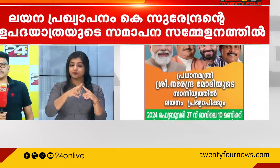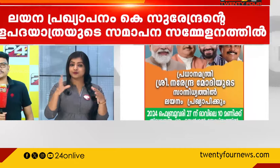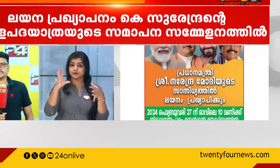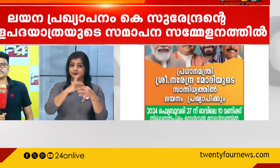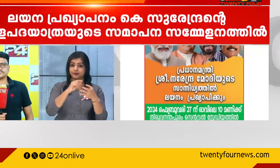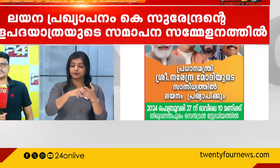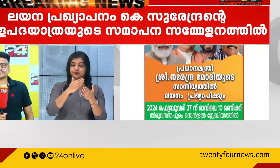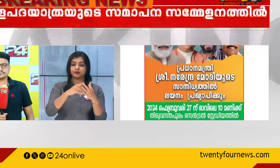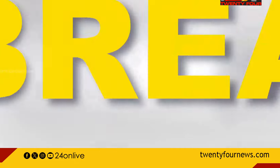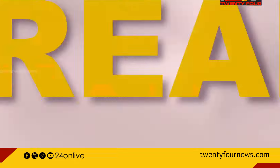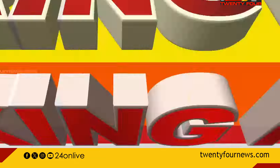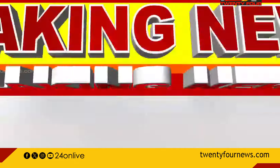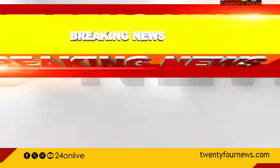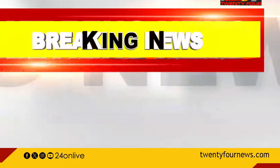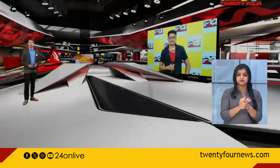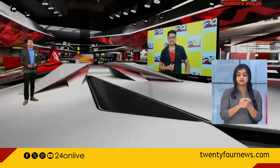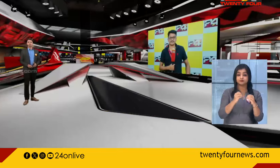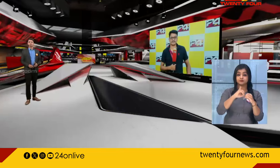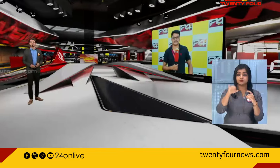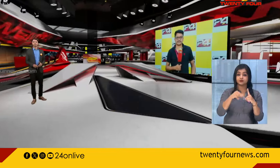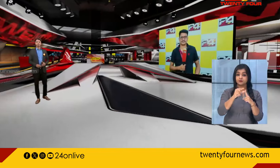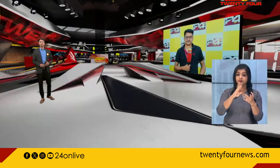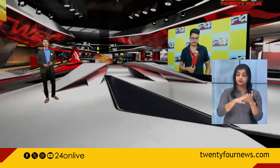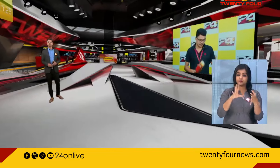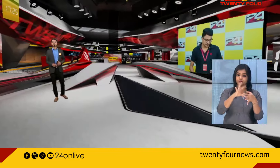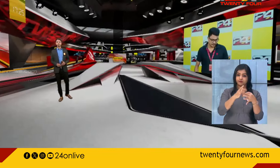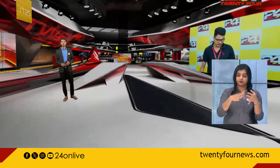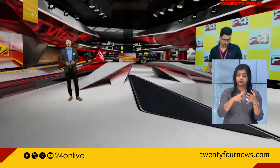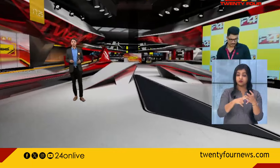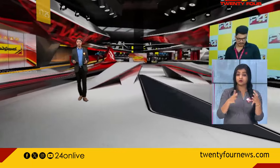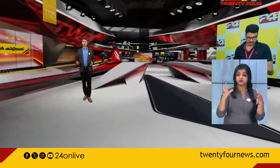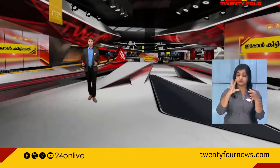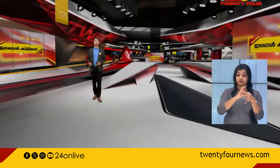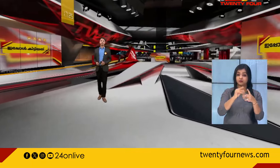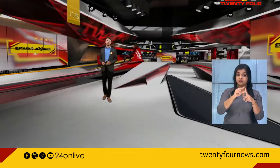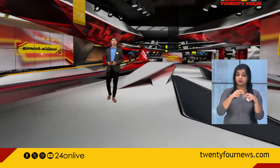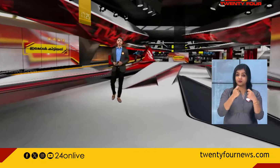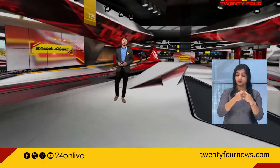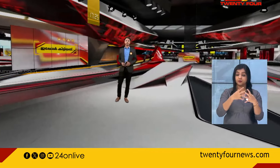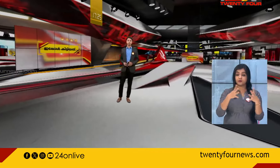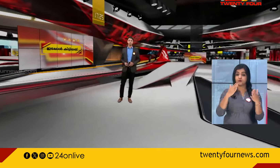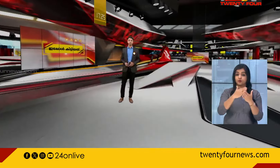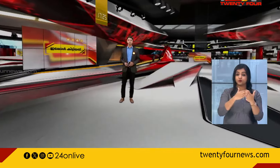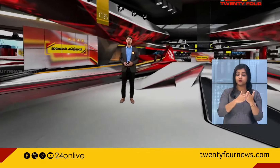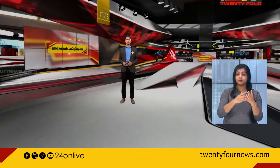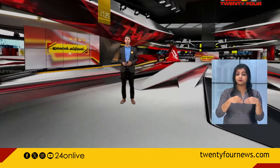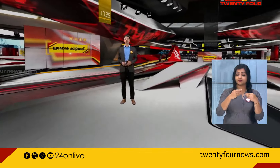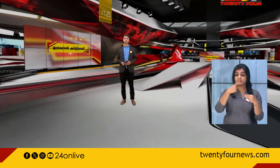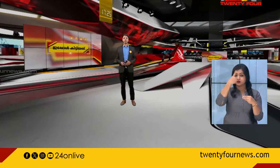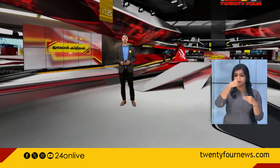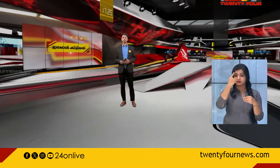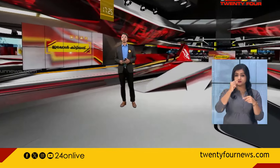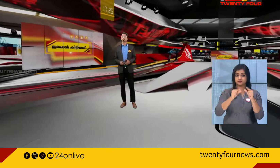സമ്മേളനം ശരി ശ്രീകാന്ത് ഏതായാലും ബിജെപി അംഗത്വം എടുത്തെങ്കിലും ലയനം എന്നത് വലിയൊരു പരിപാടിയാക്കി മാറ്റുകയാണ് പ്രത്യേകിച്ച് ക്രൈസ്തവ